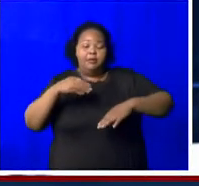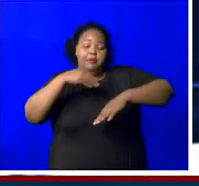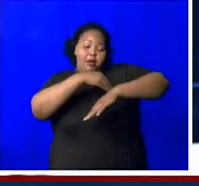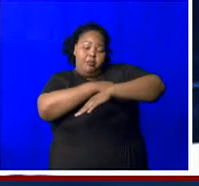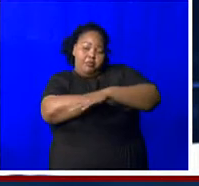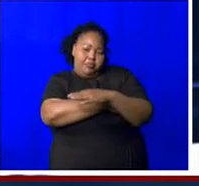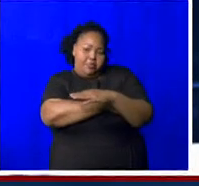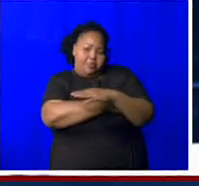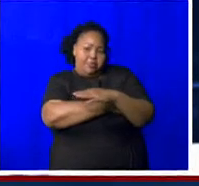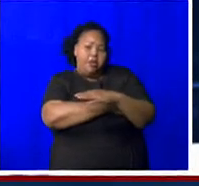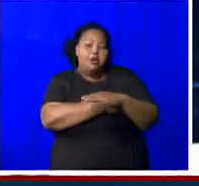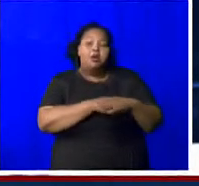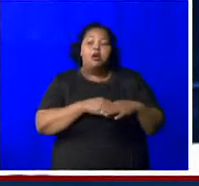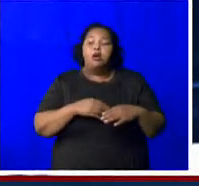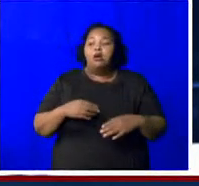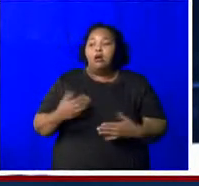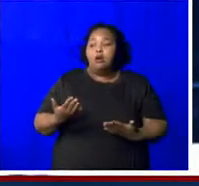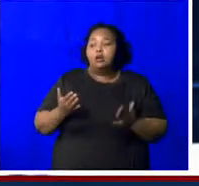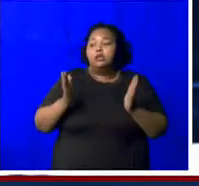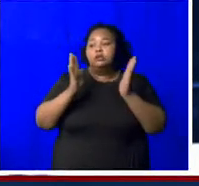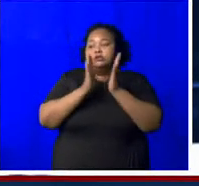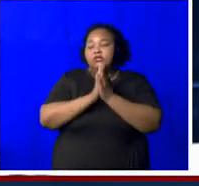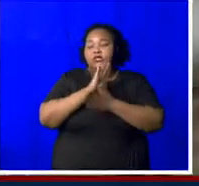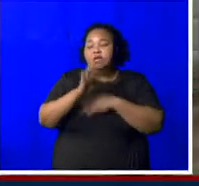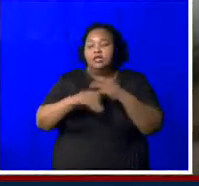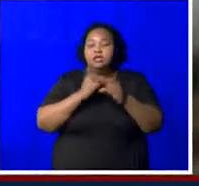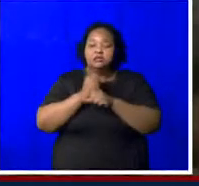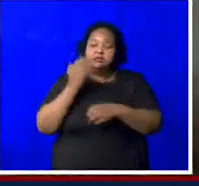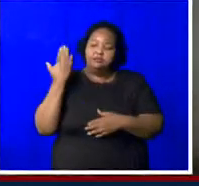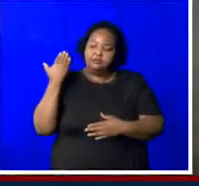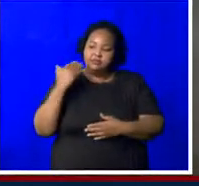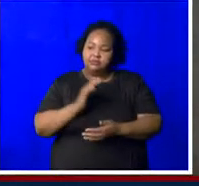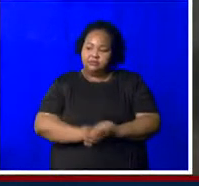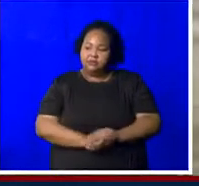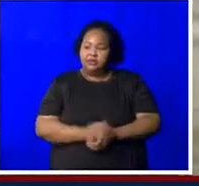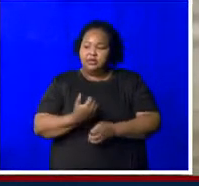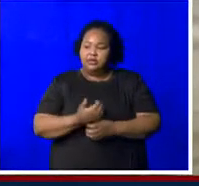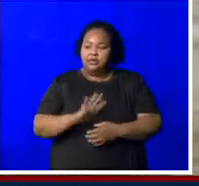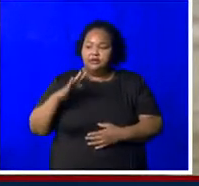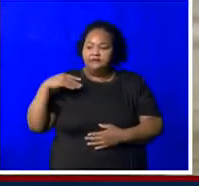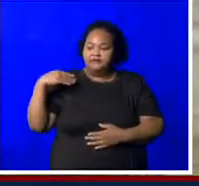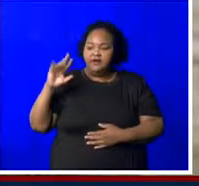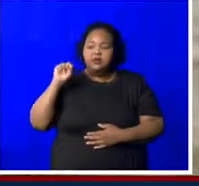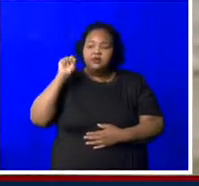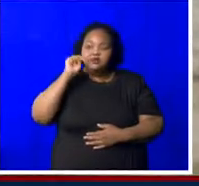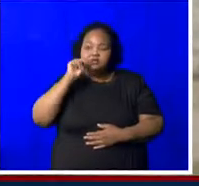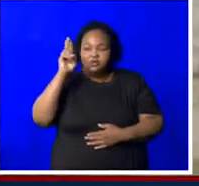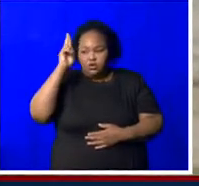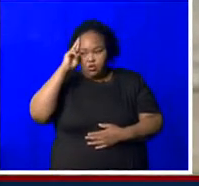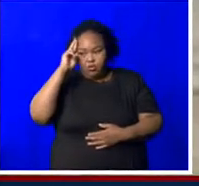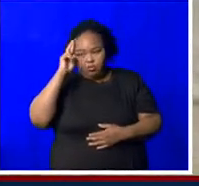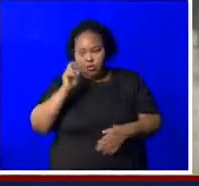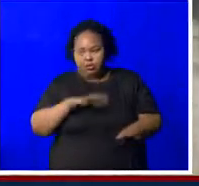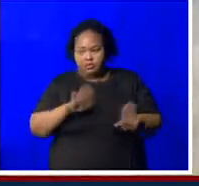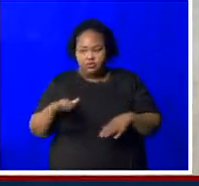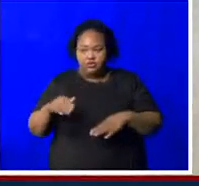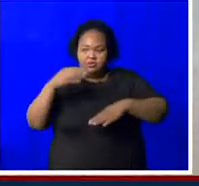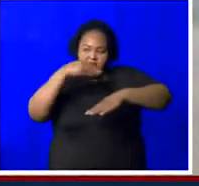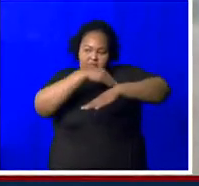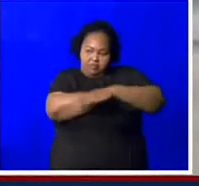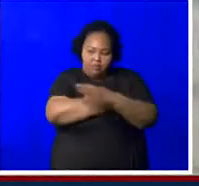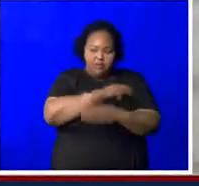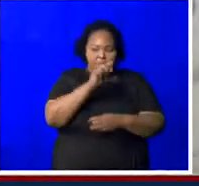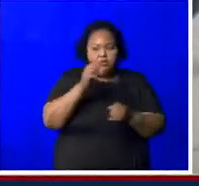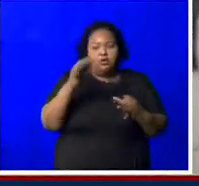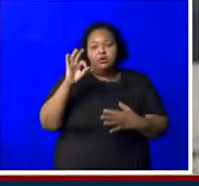seChibok eminyakeni lelishumi lendlulile. Live le Nigeria selukhumbule kuthunjwa kwabafundi labangemakhulu